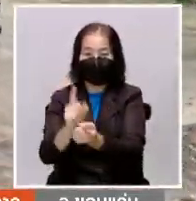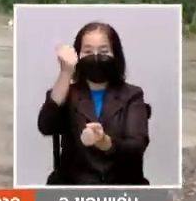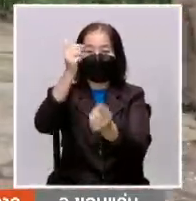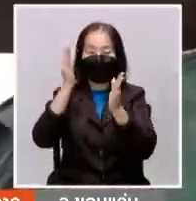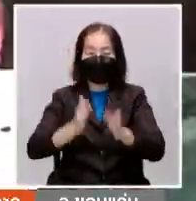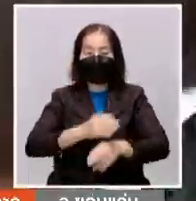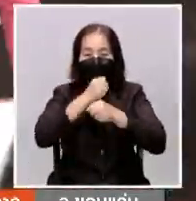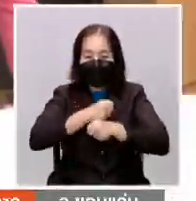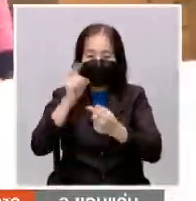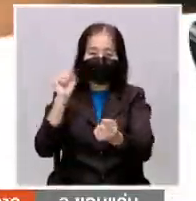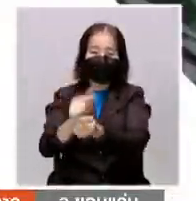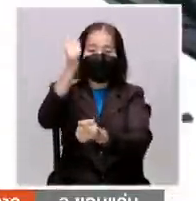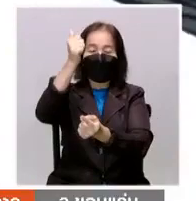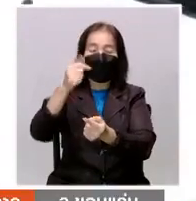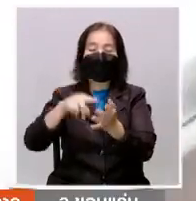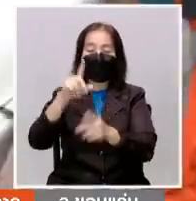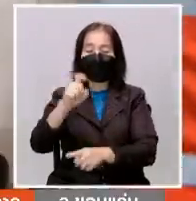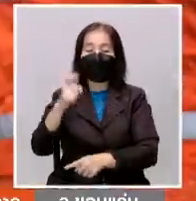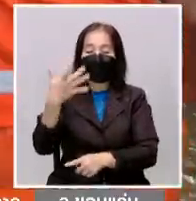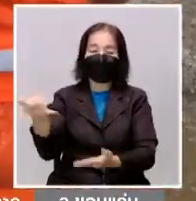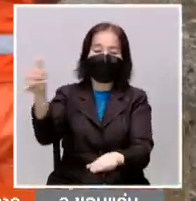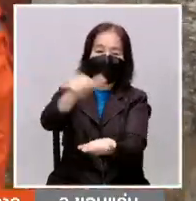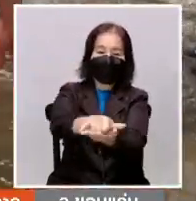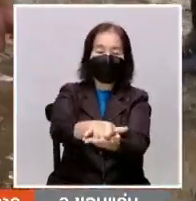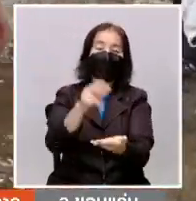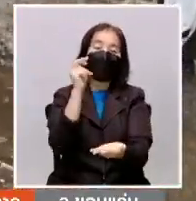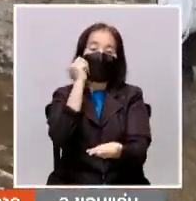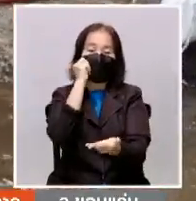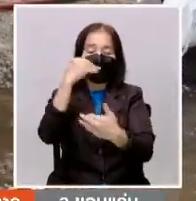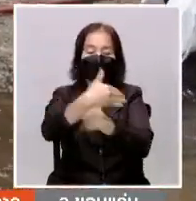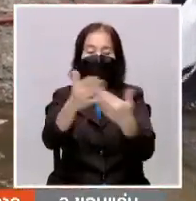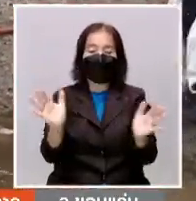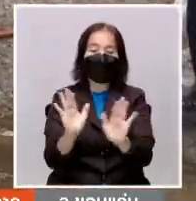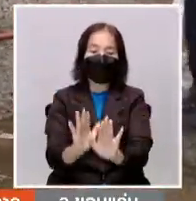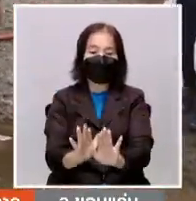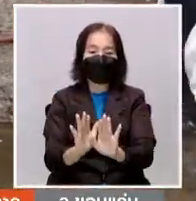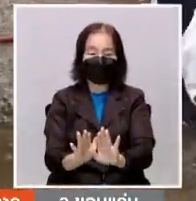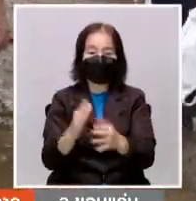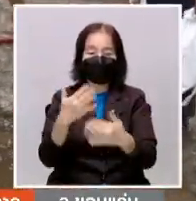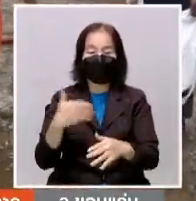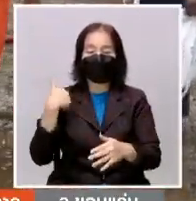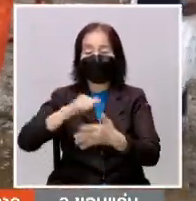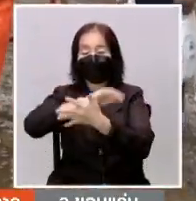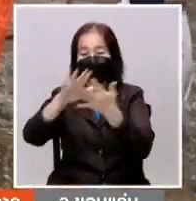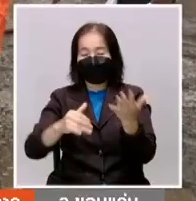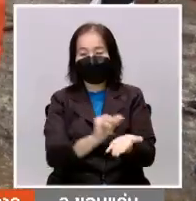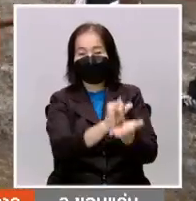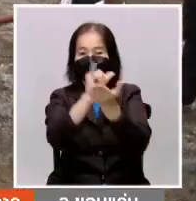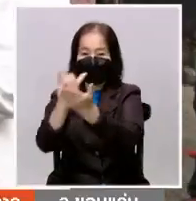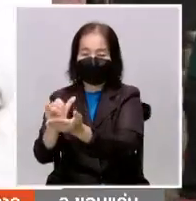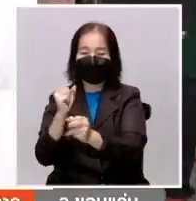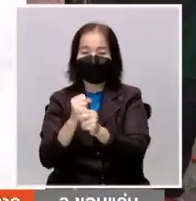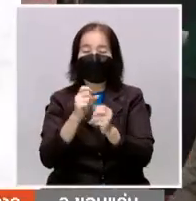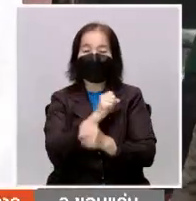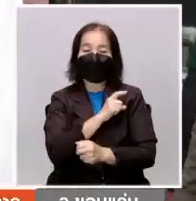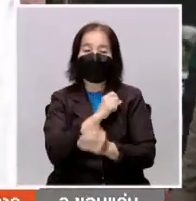างของผู้สูญหายแล้วนะคะเสียชีวิตภายในอ่างเก็บน้ำก็นำมาบนฝั่งค่ะและเตรียมให้ญาตินำไปประกอบพิธีทางศาส